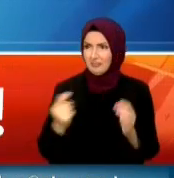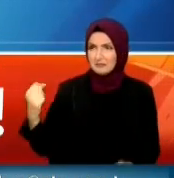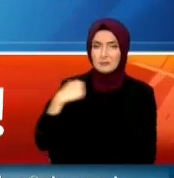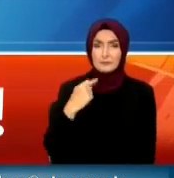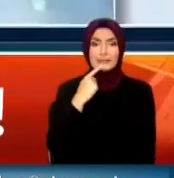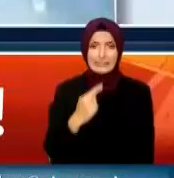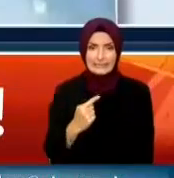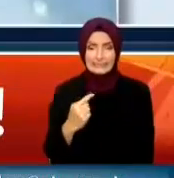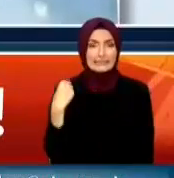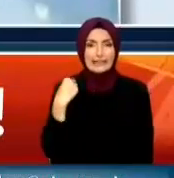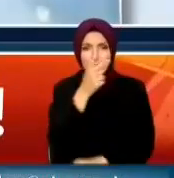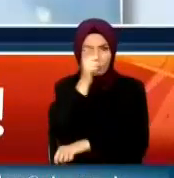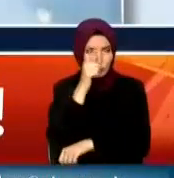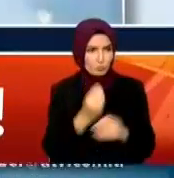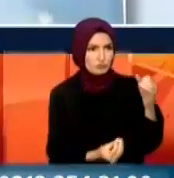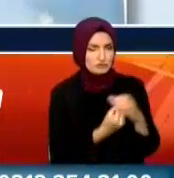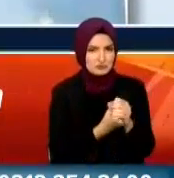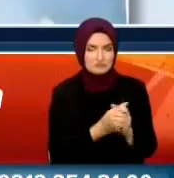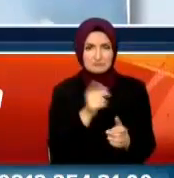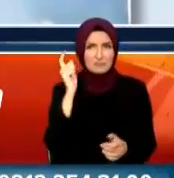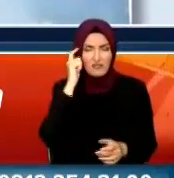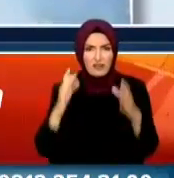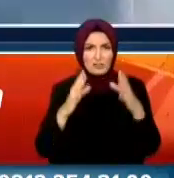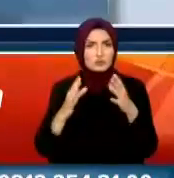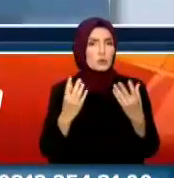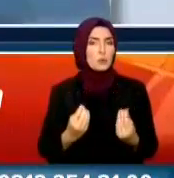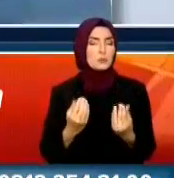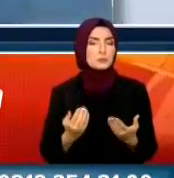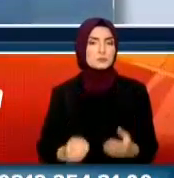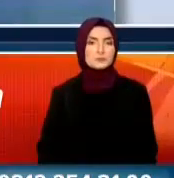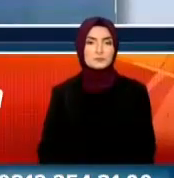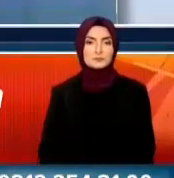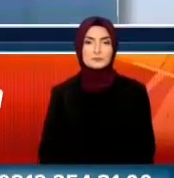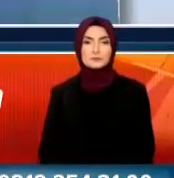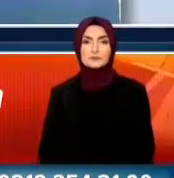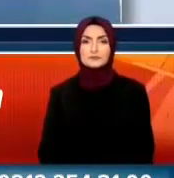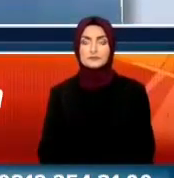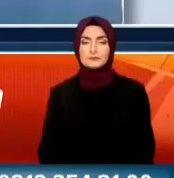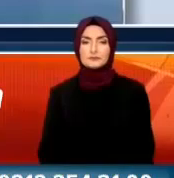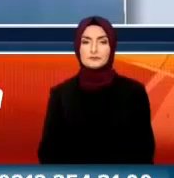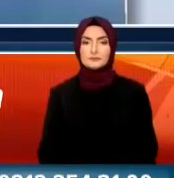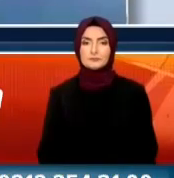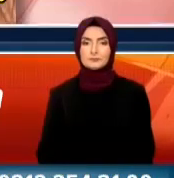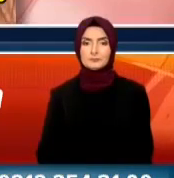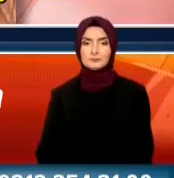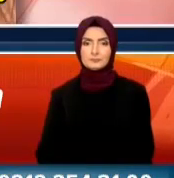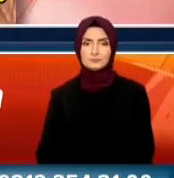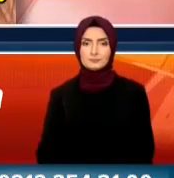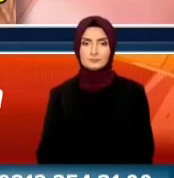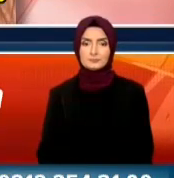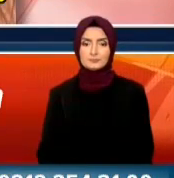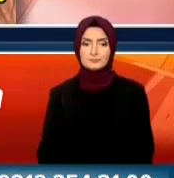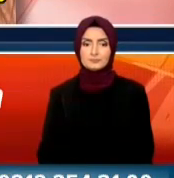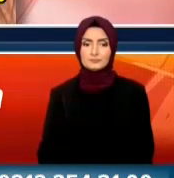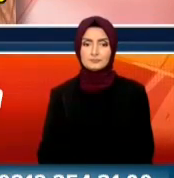kafaları karıştırdı. I had a panic attack in the house and the videos that mom was trying to show that my boyfriend is beating me, it's not true. Ben